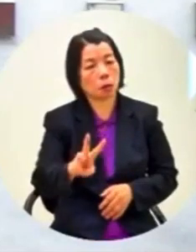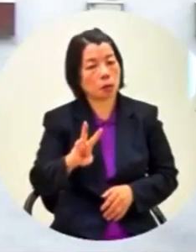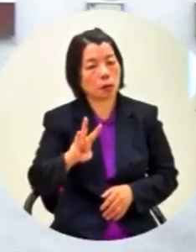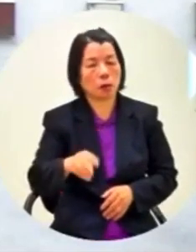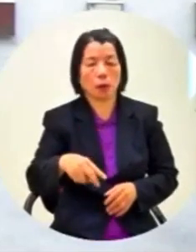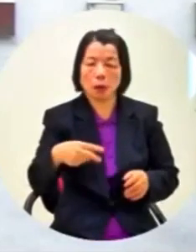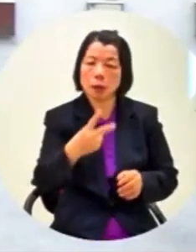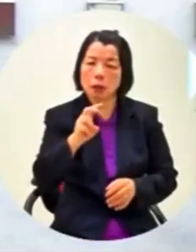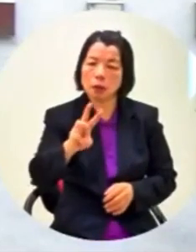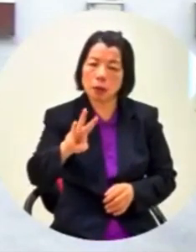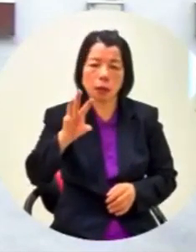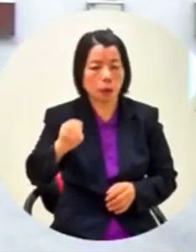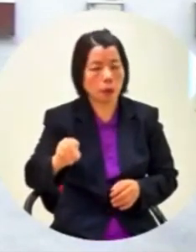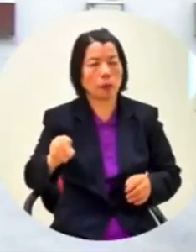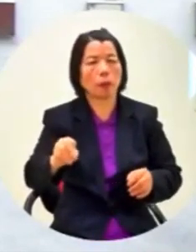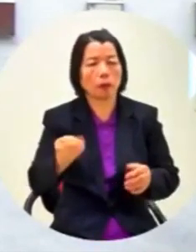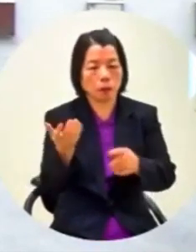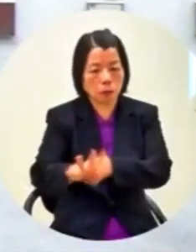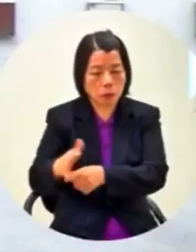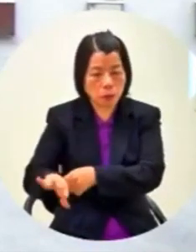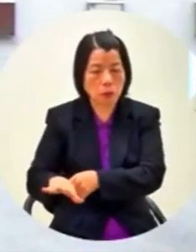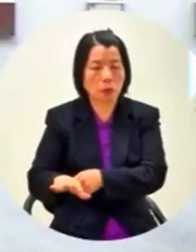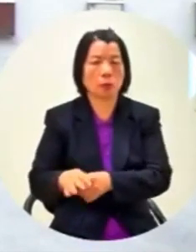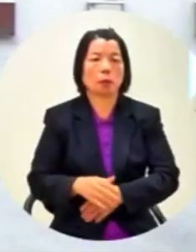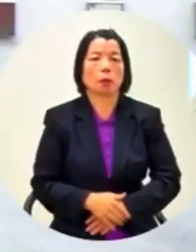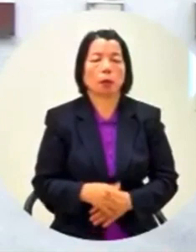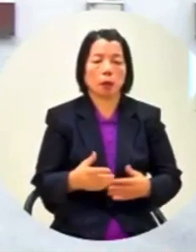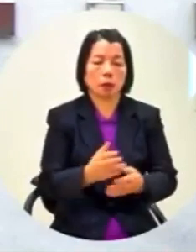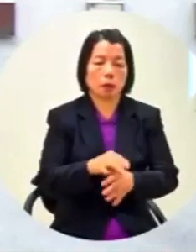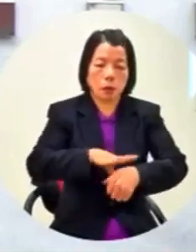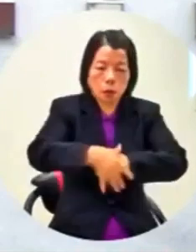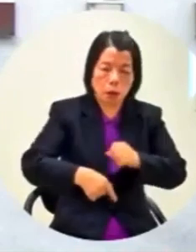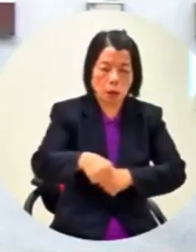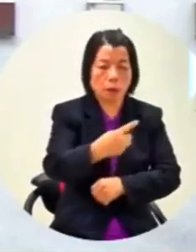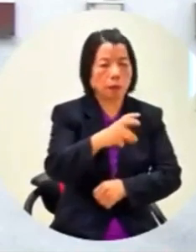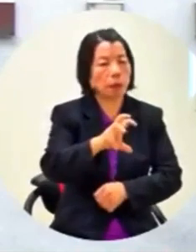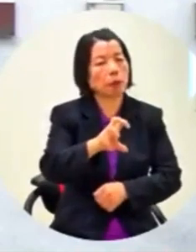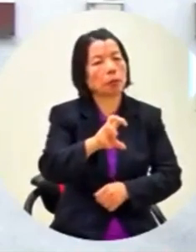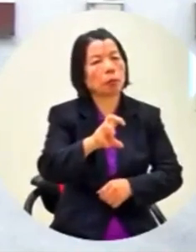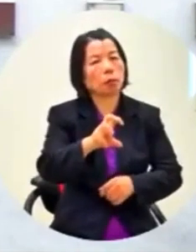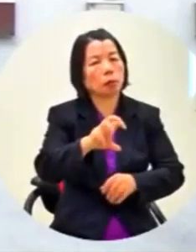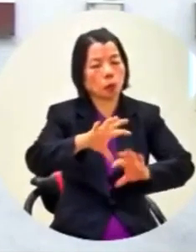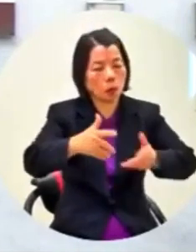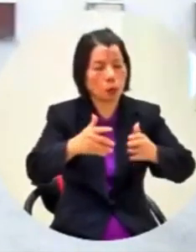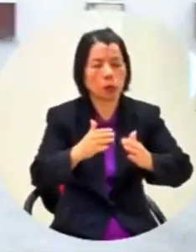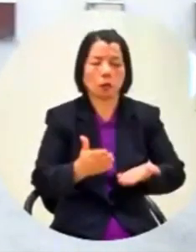受影响的国家高达186个国家。目前国